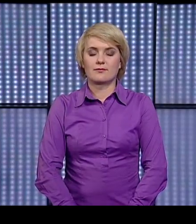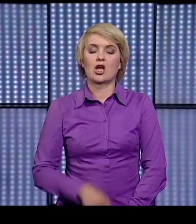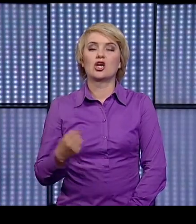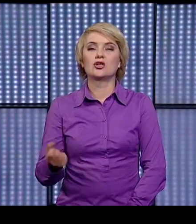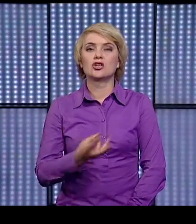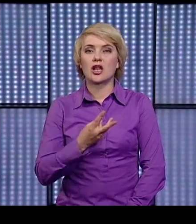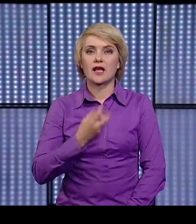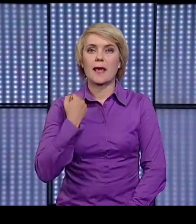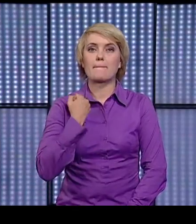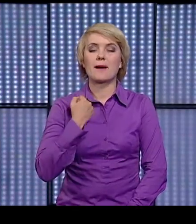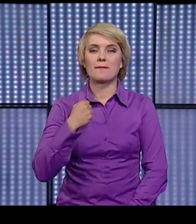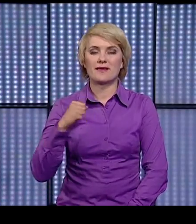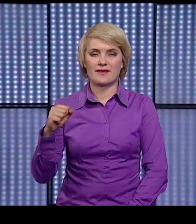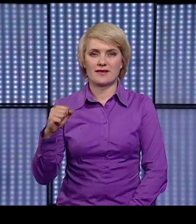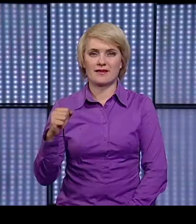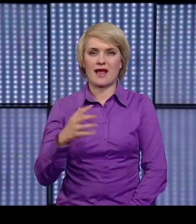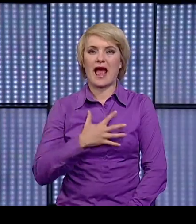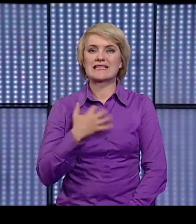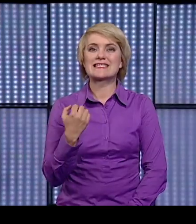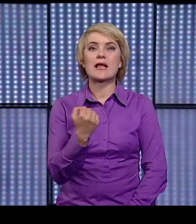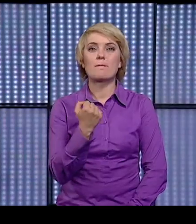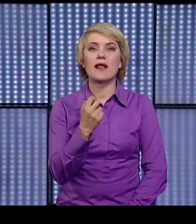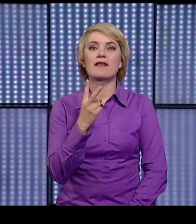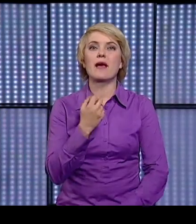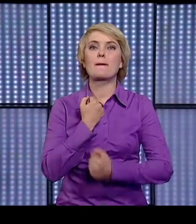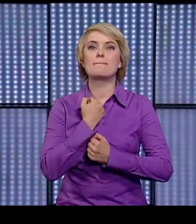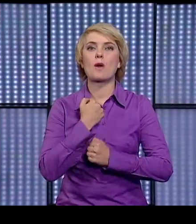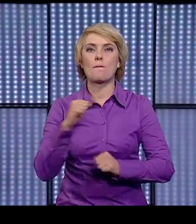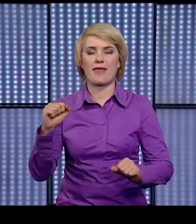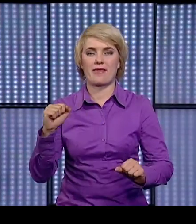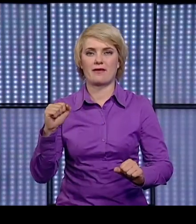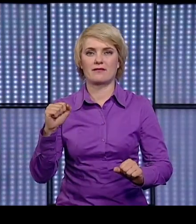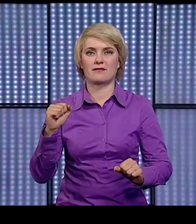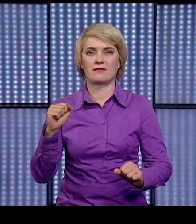Желание победить, стремление к победе уже, как